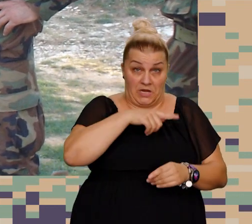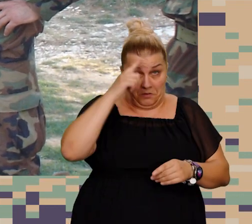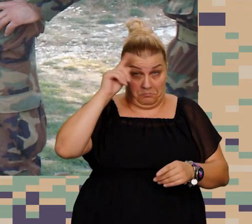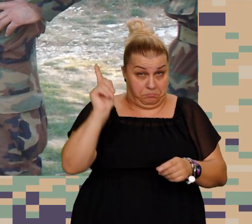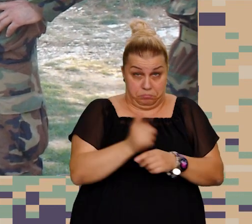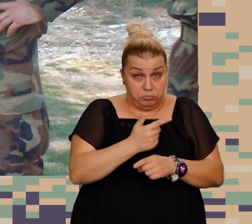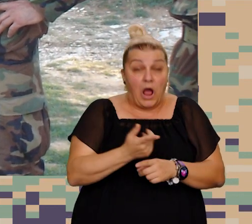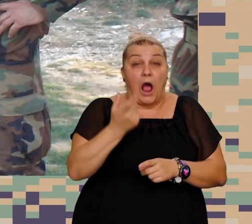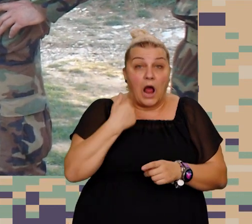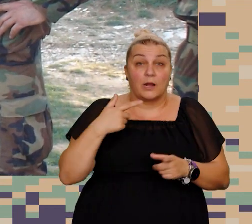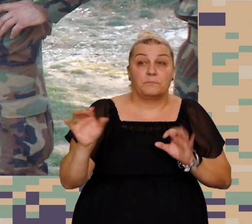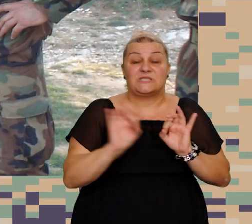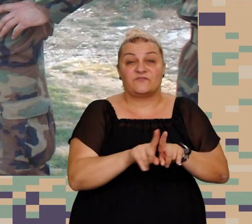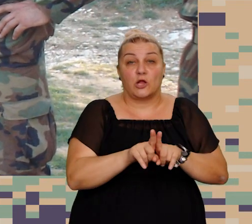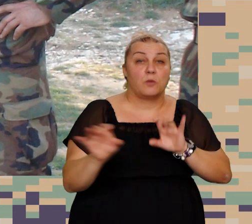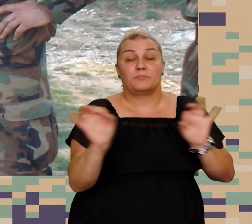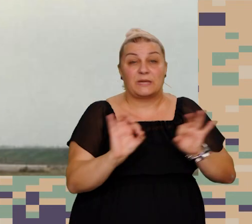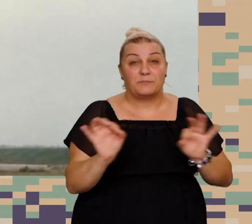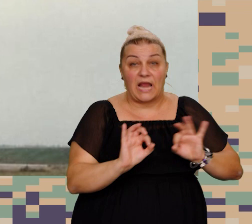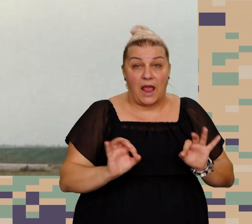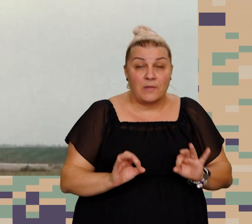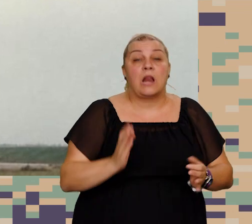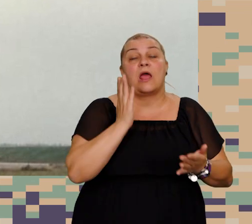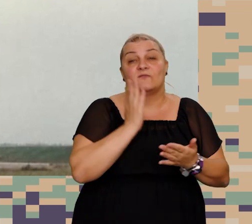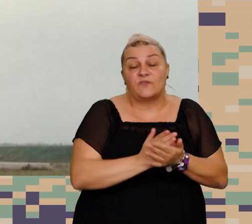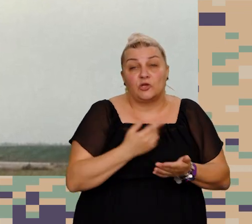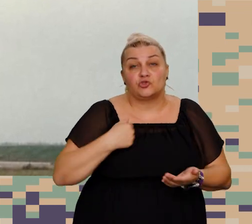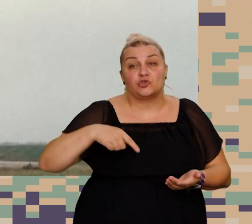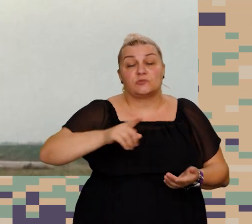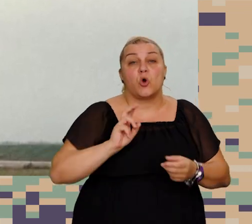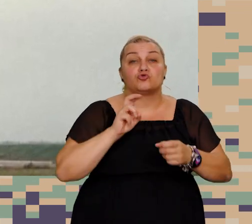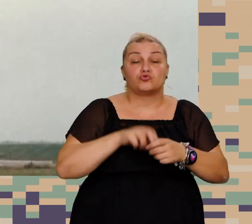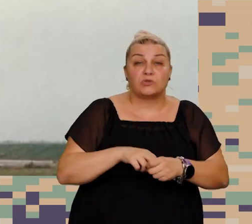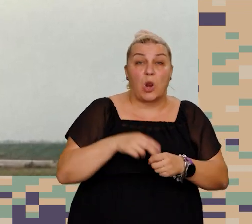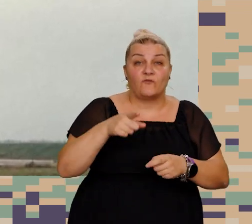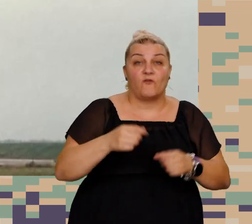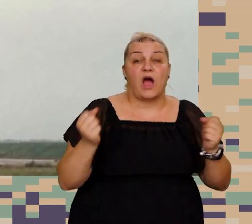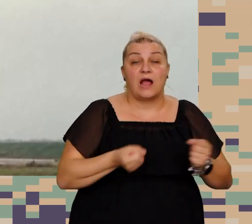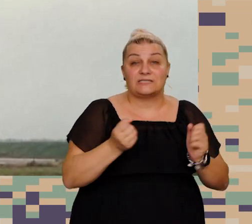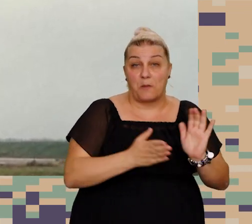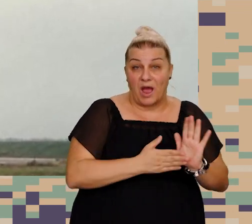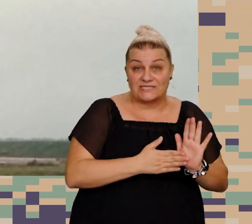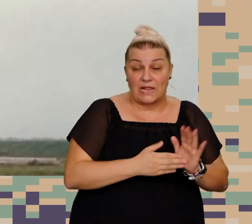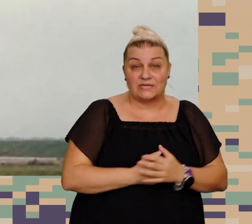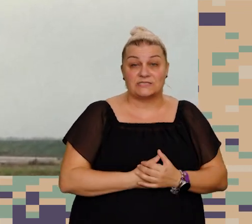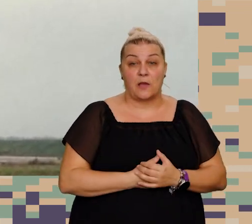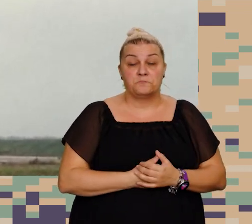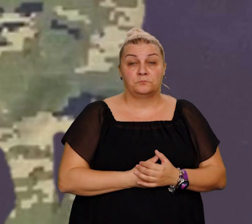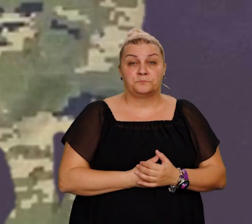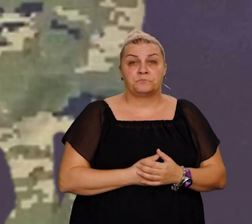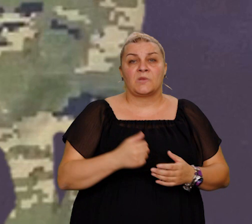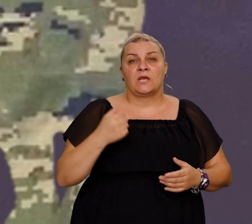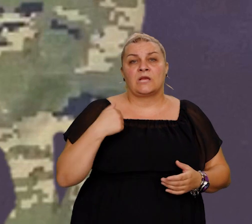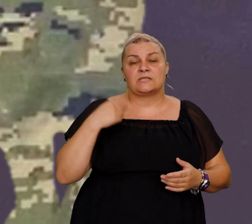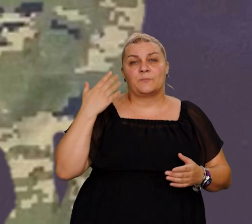mjesec, odnosno drugi mjesec 1993. godine smo već bili i sudjelovali u operaciji Maslenica. Ja sam